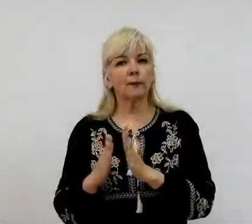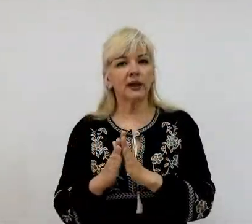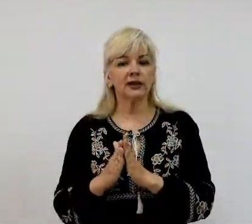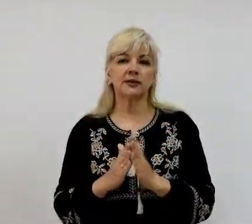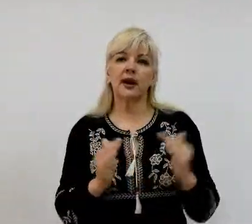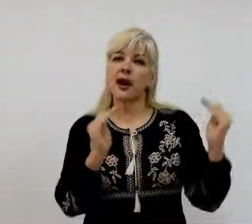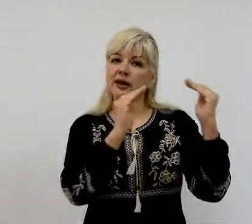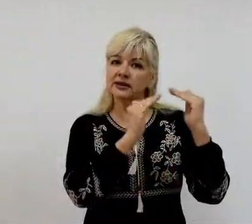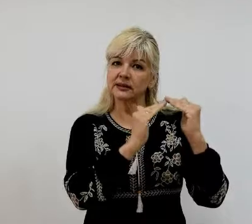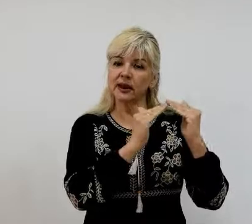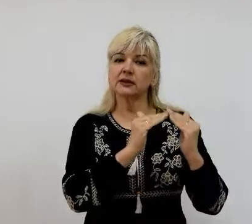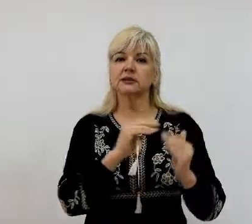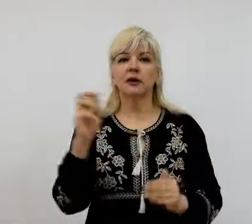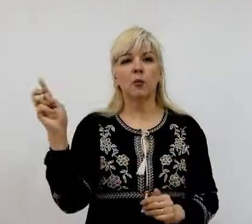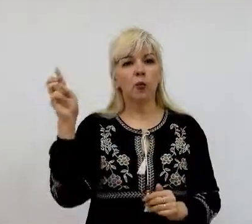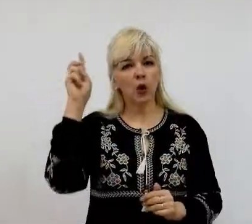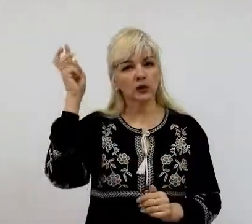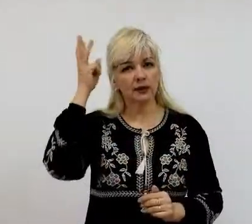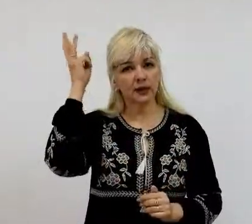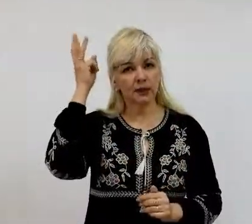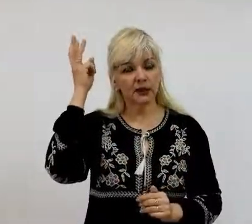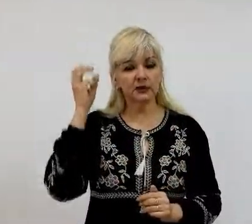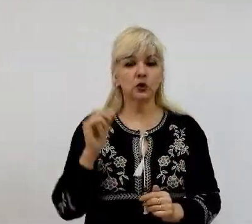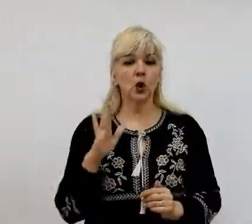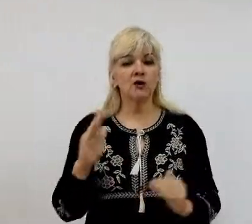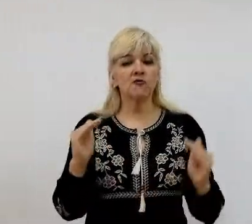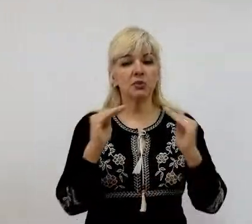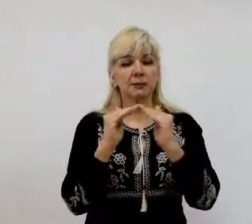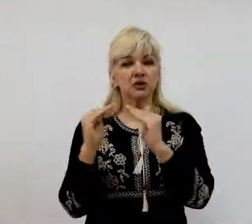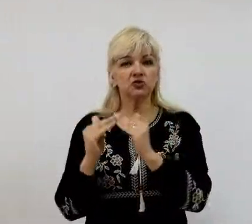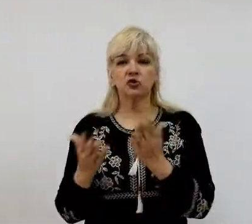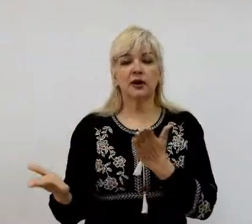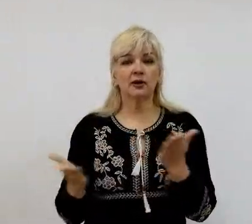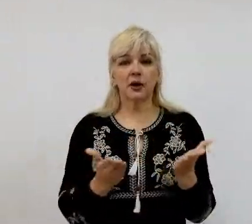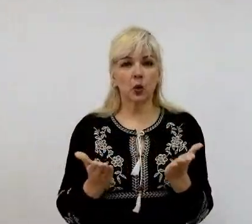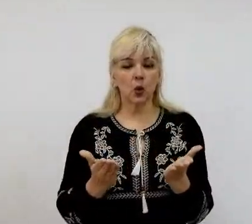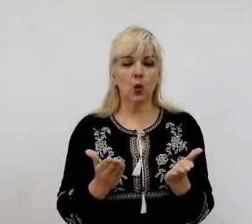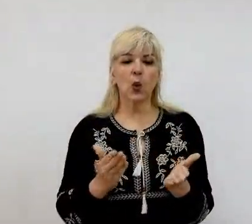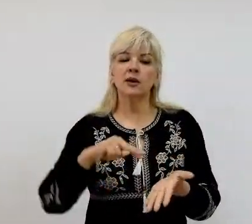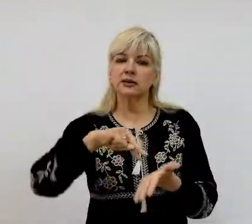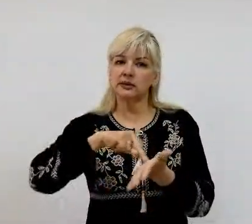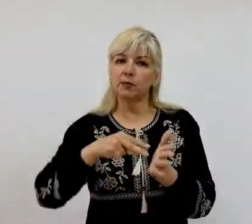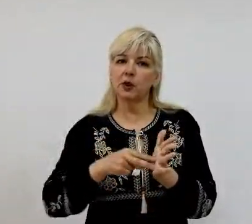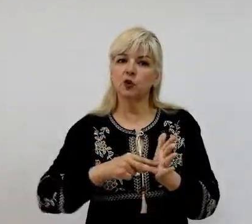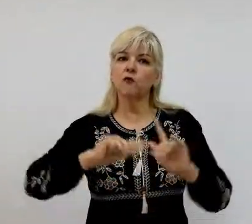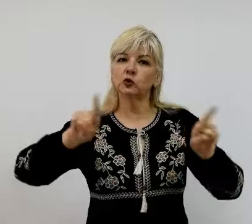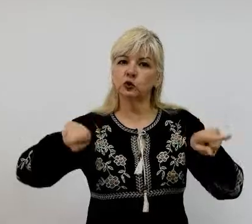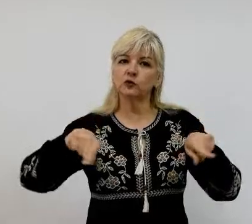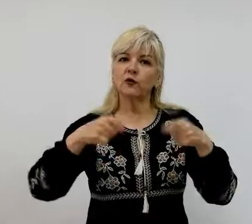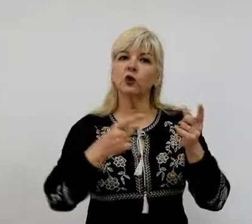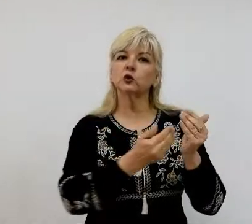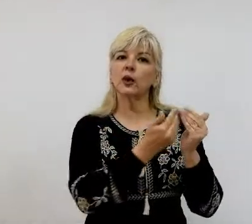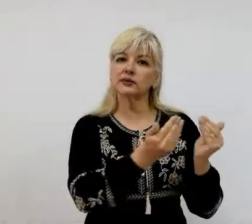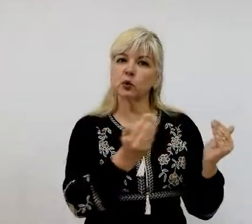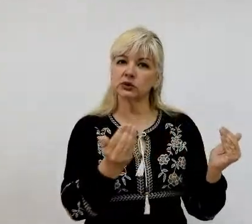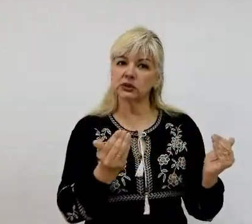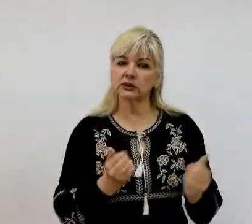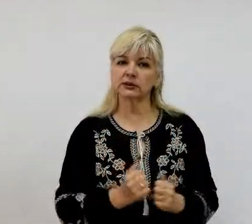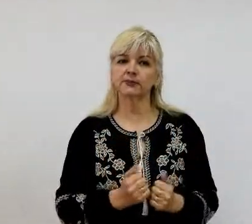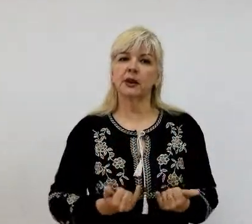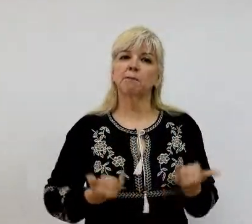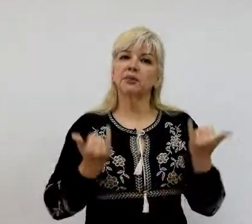XVII століття, знайдені під час археологічних досліджень. По дорозі із Замкової гори до Суботова –